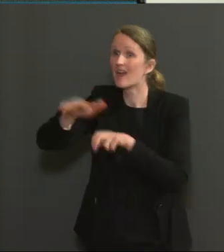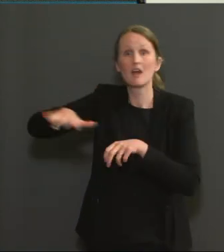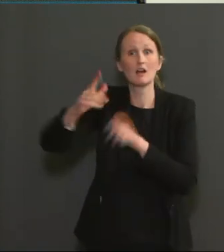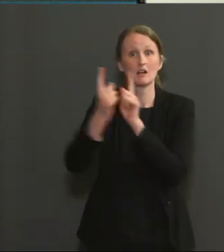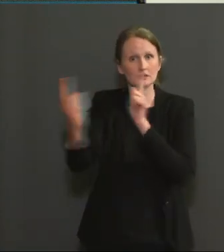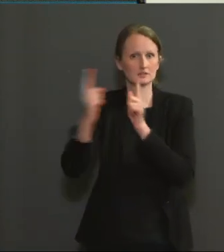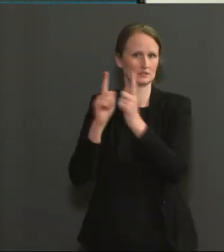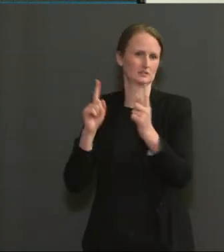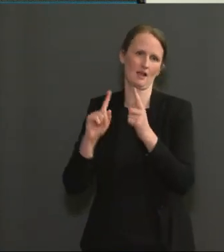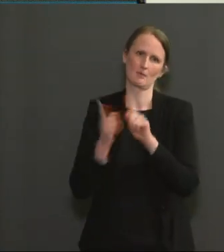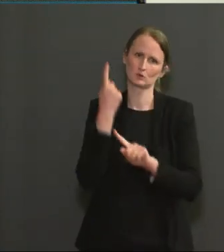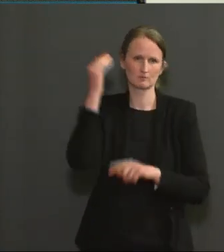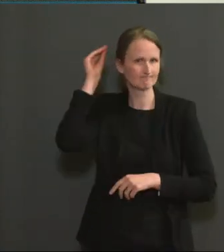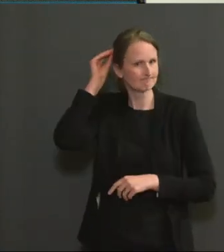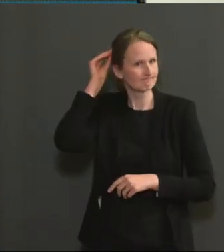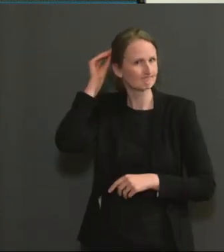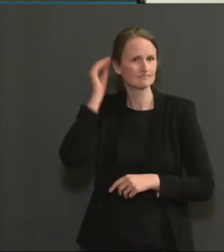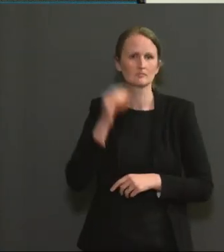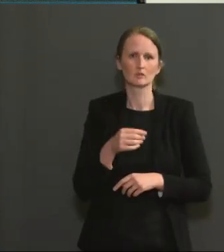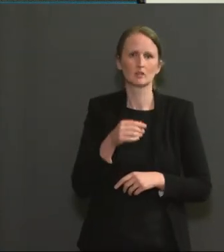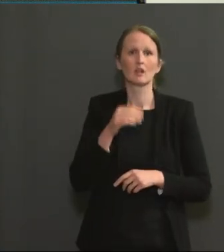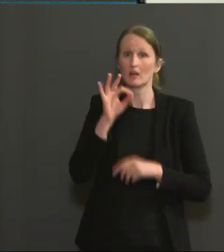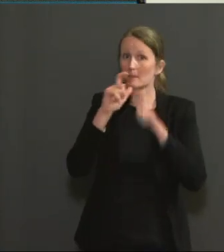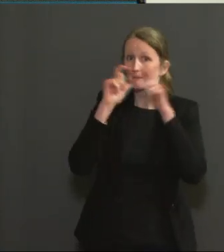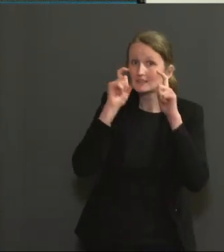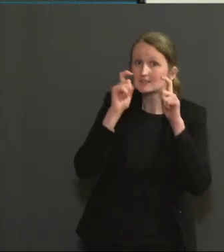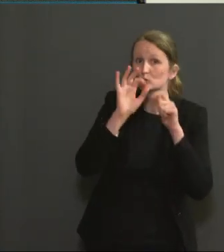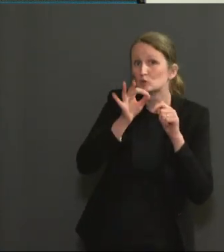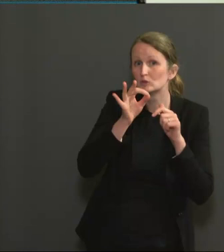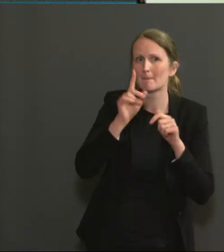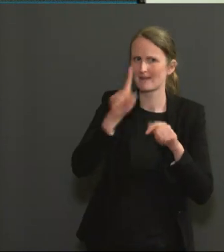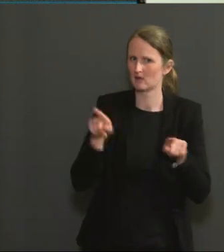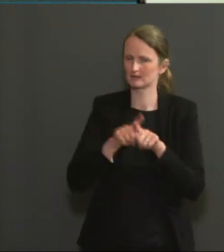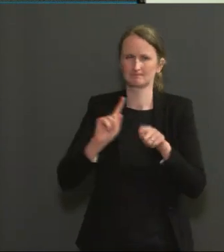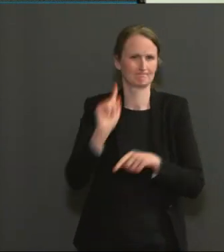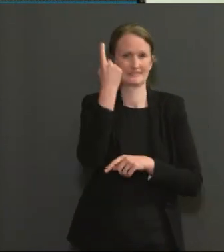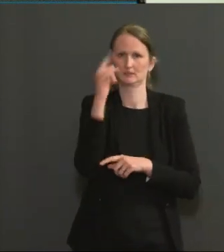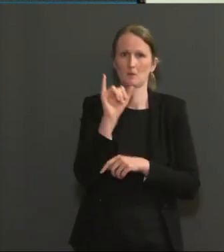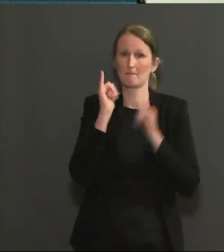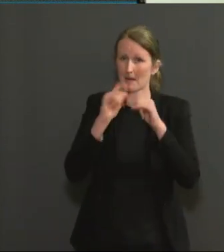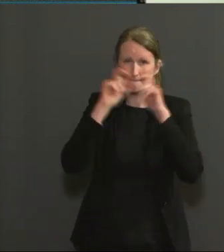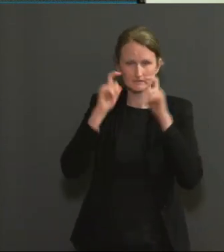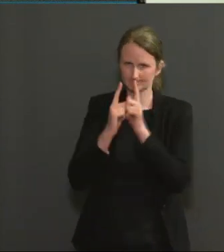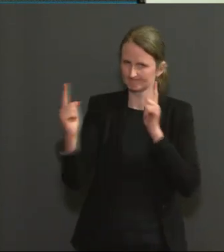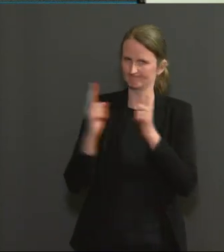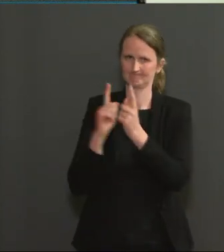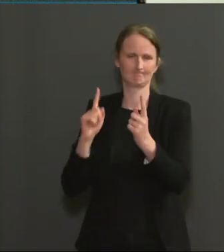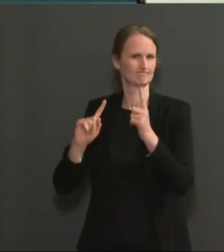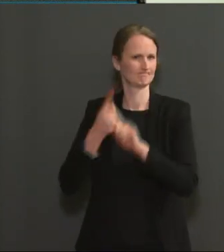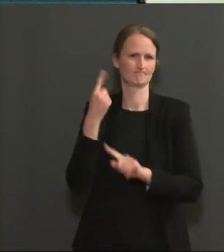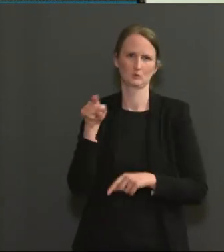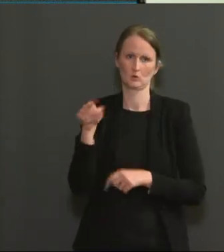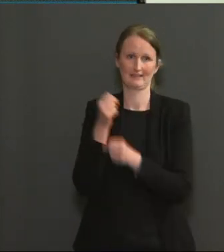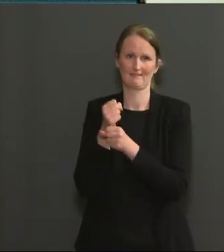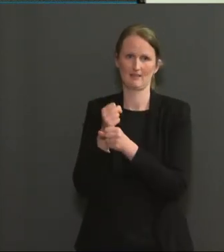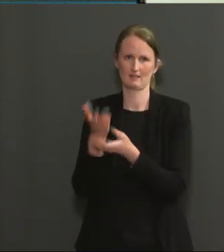important le masque bien sûr c'est fondamental aussi gardz sa distance est plus important encore que porter un masque et les deux